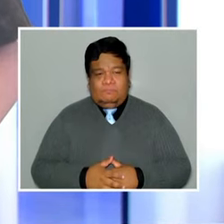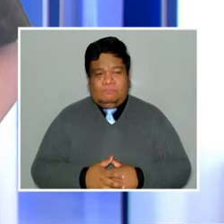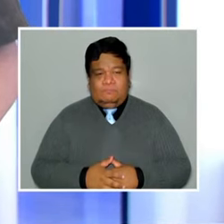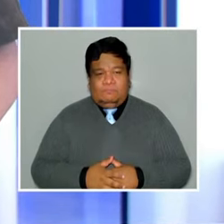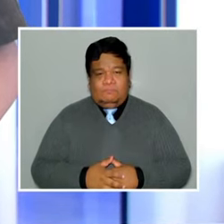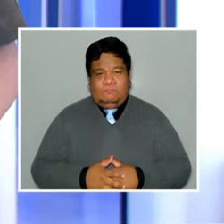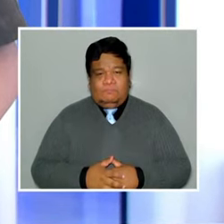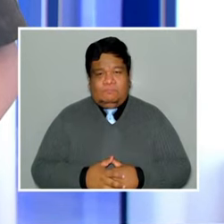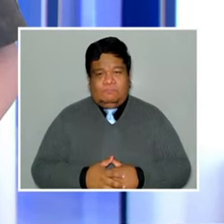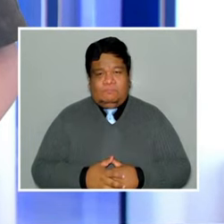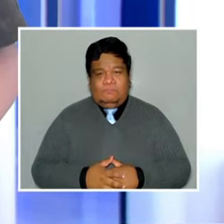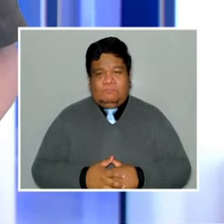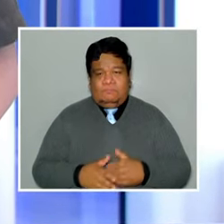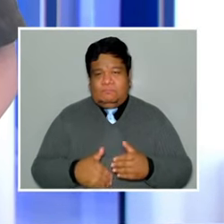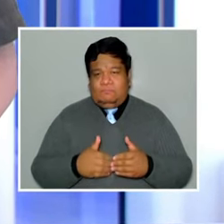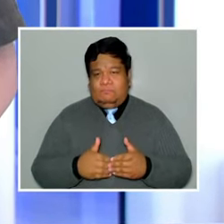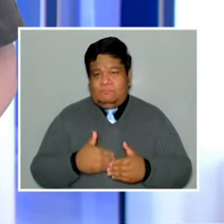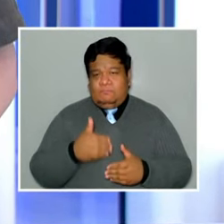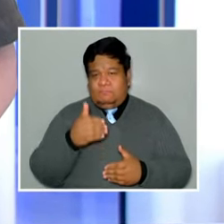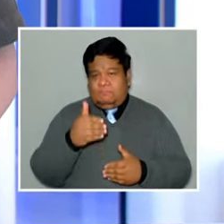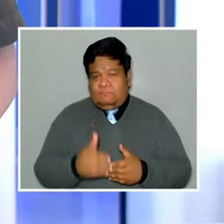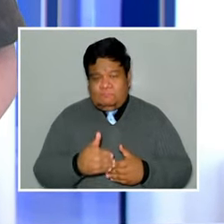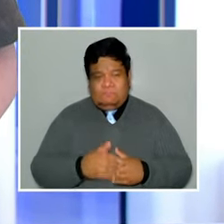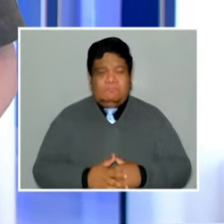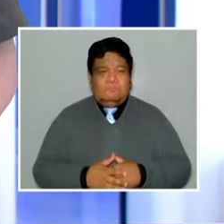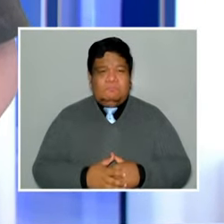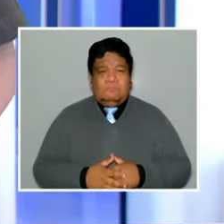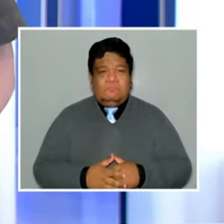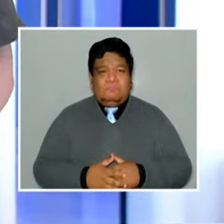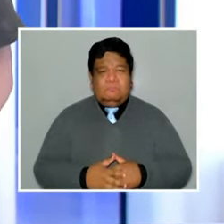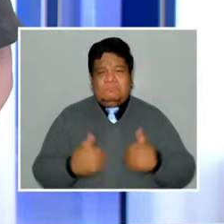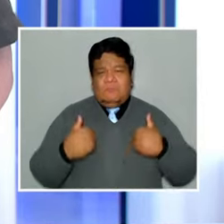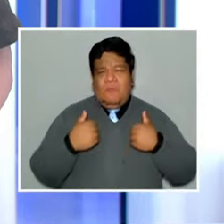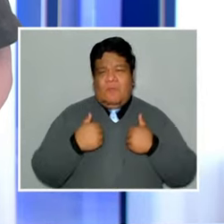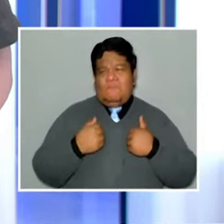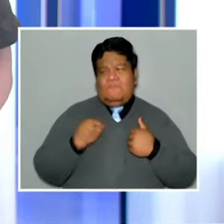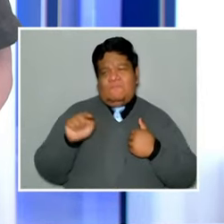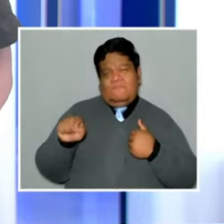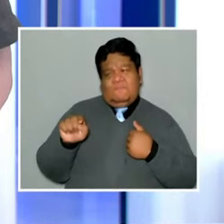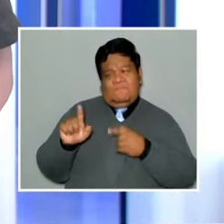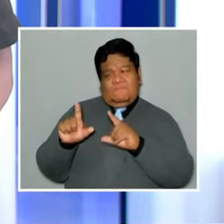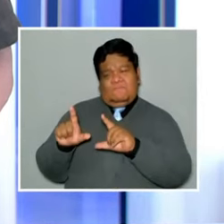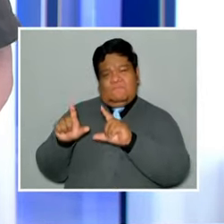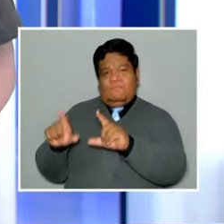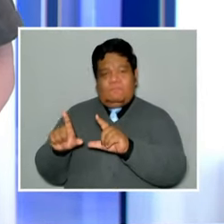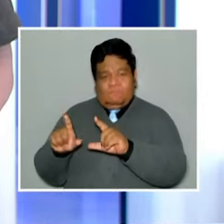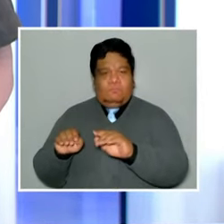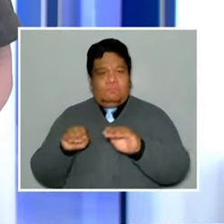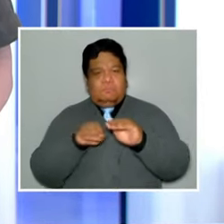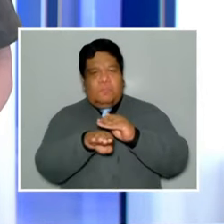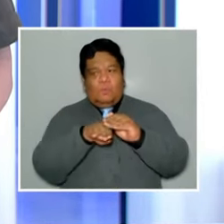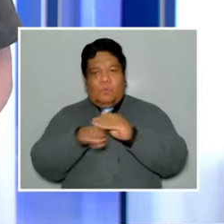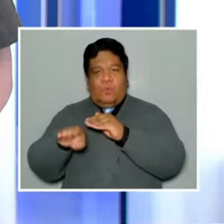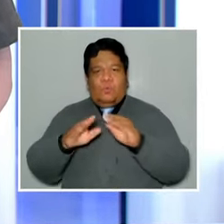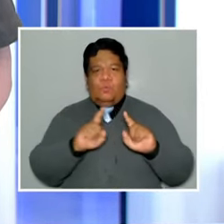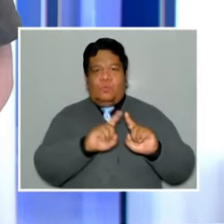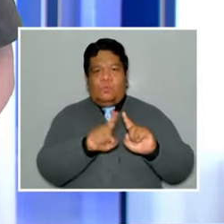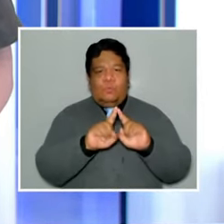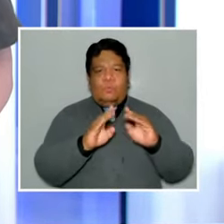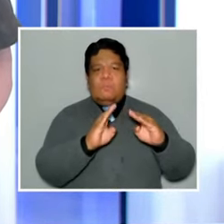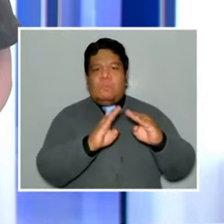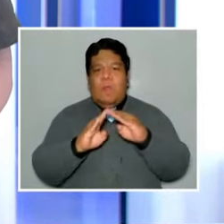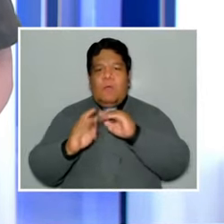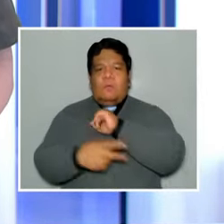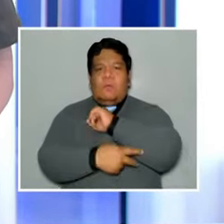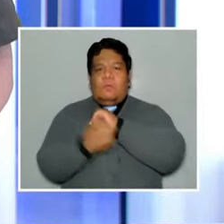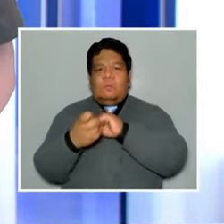Magkakasunod na nilooban ng mga di pa nakikilalang suspect ang ilang bahay sa isang subdivision sa Alfonso, Cavite.